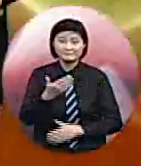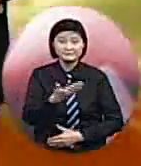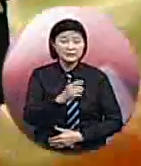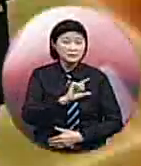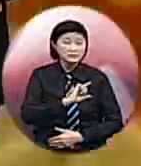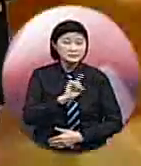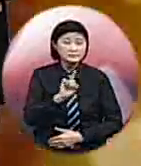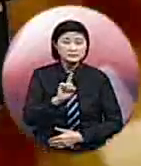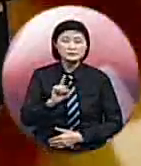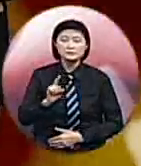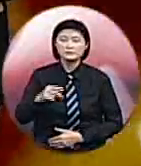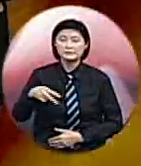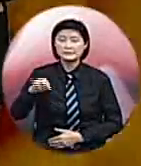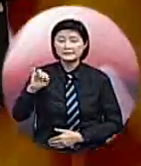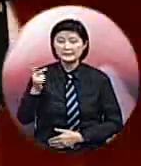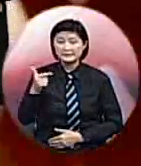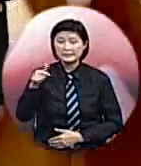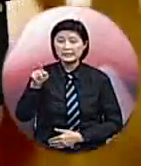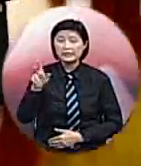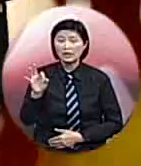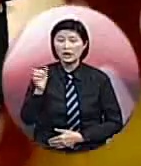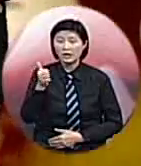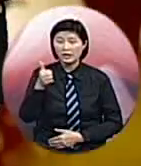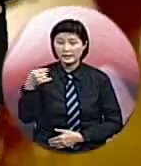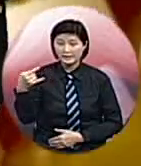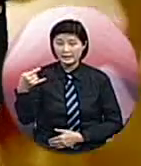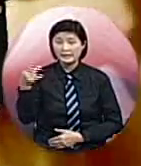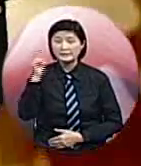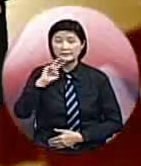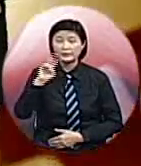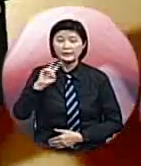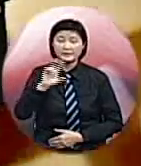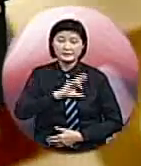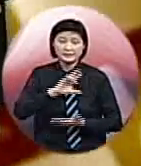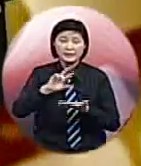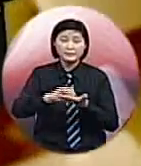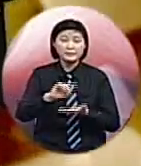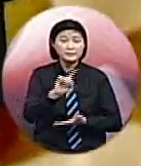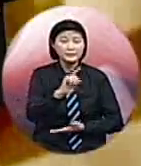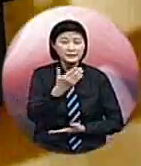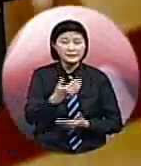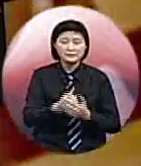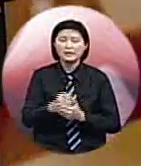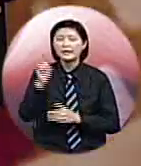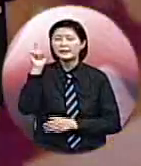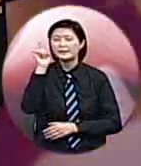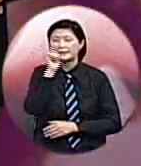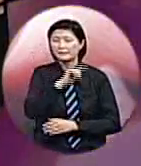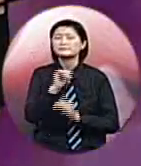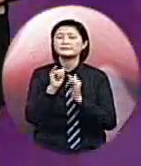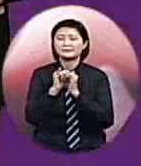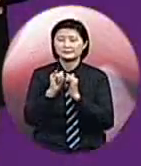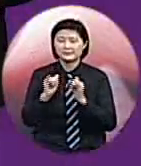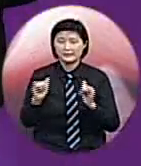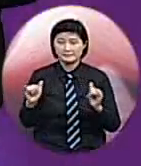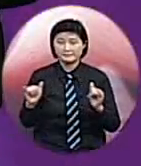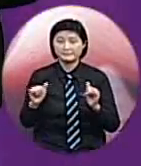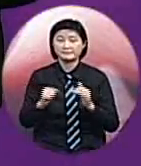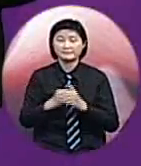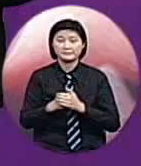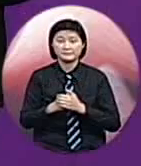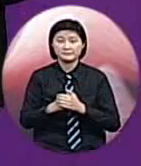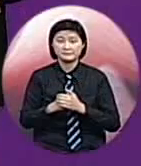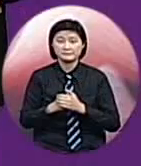성함이? 신경희. 네, 오늘 불러주실 노래는요? 나쁜 사람이야. 나쁜